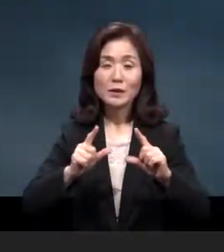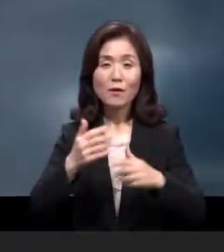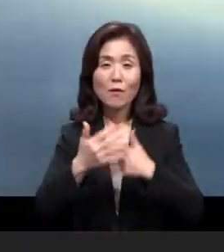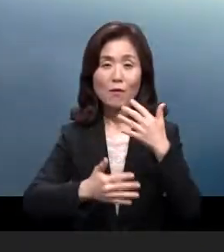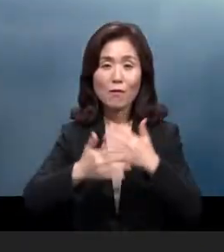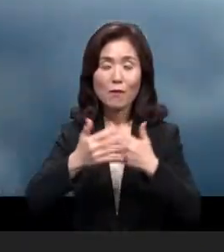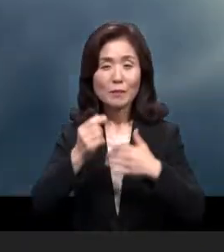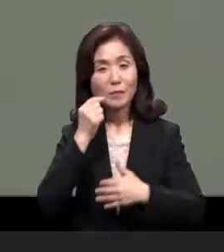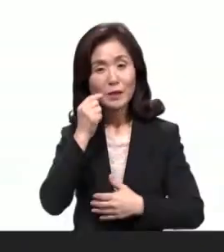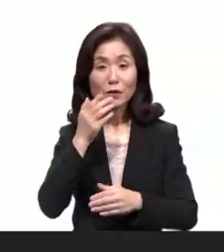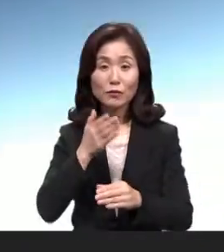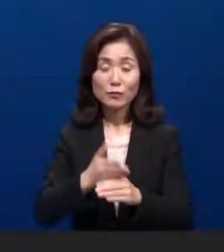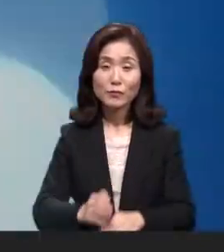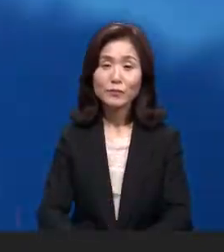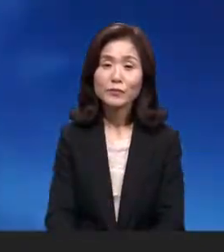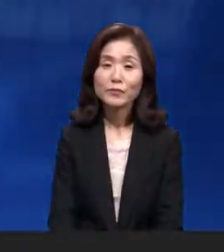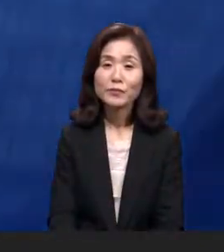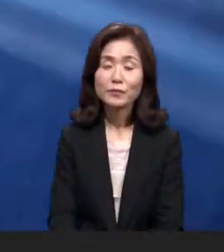있습니다.